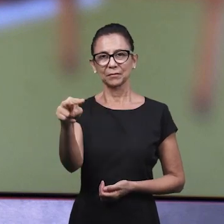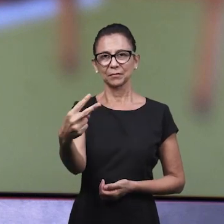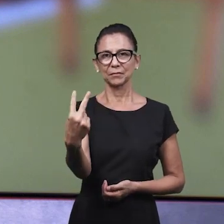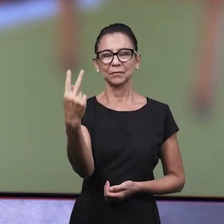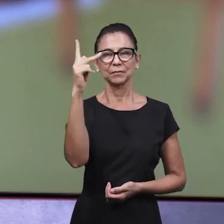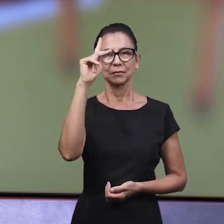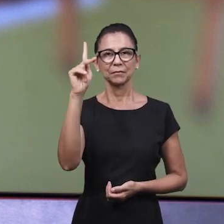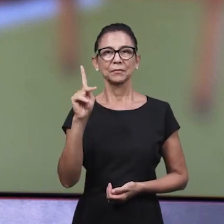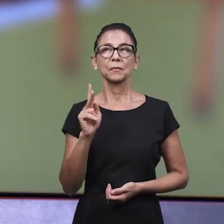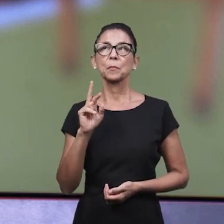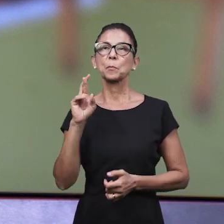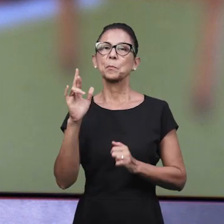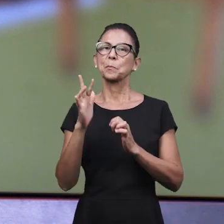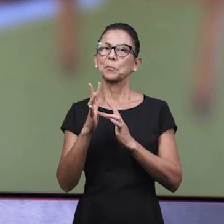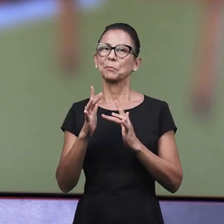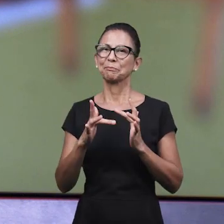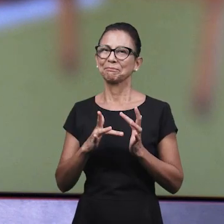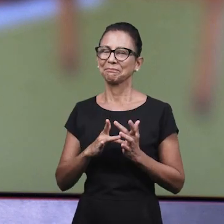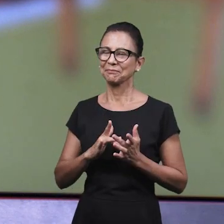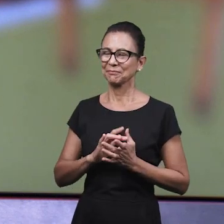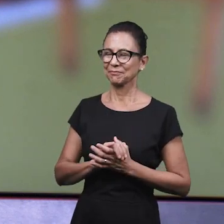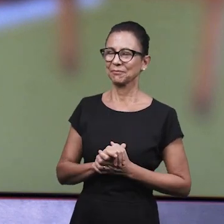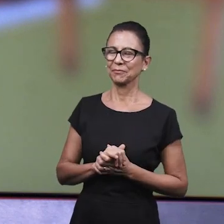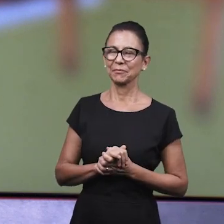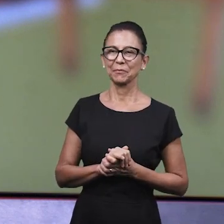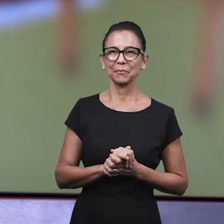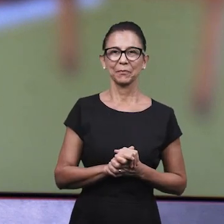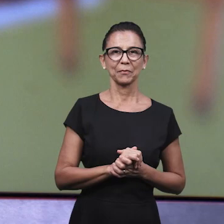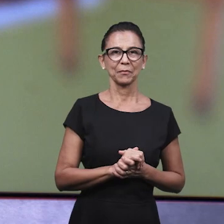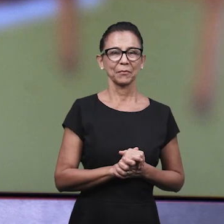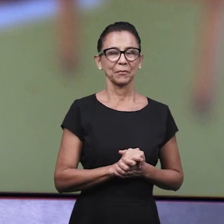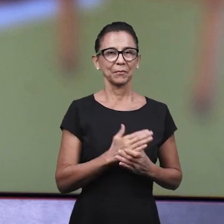qui nous assistent dans la paix du Seigneur Jésus.